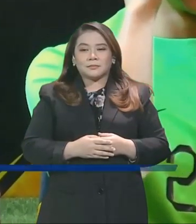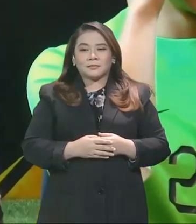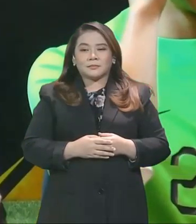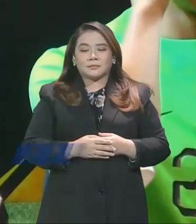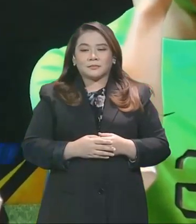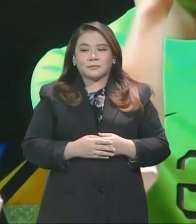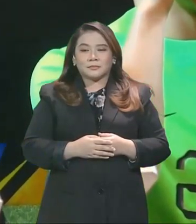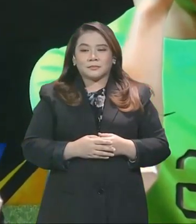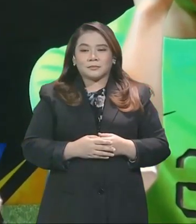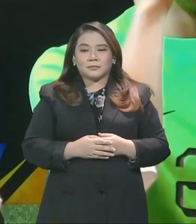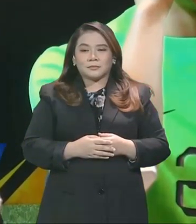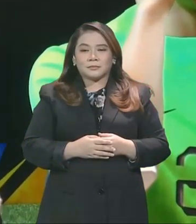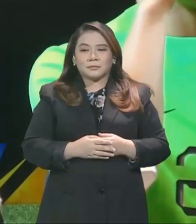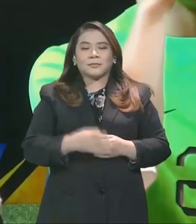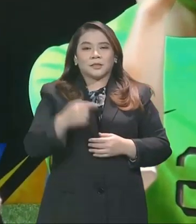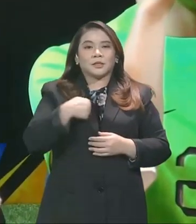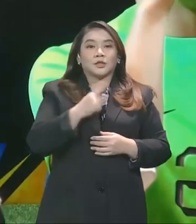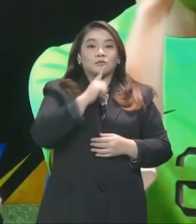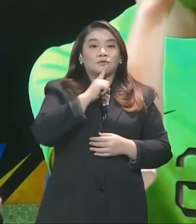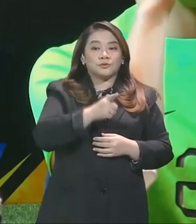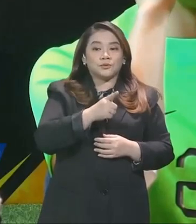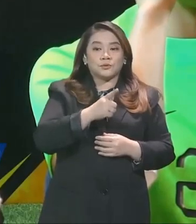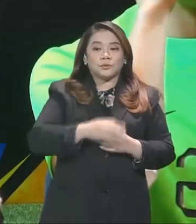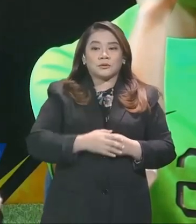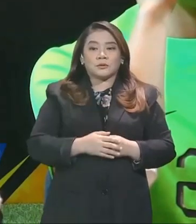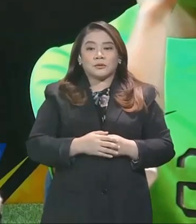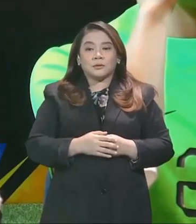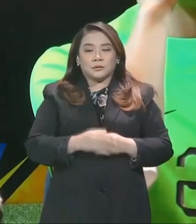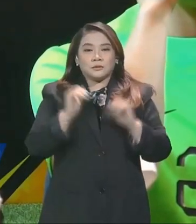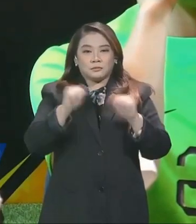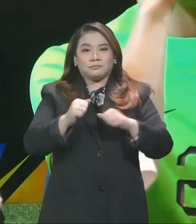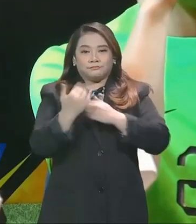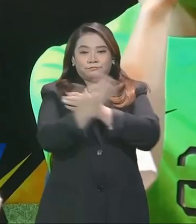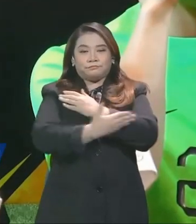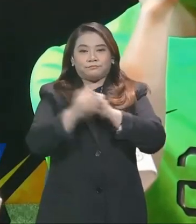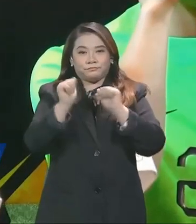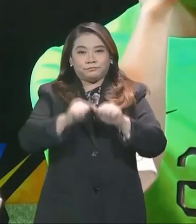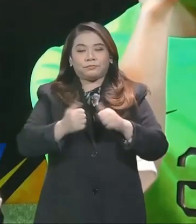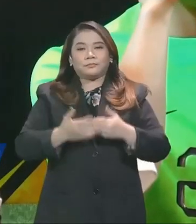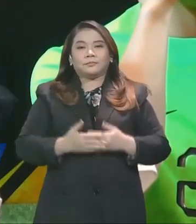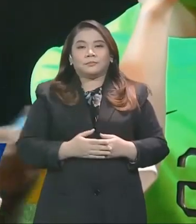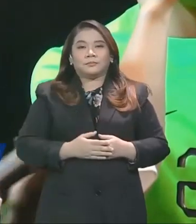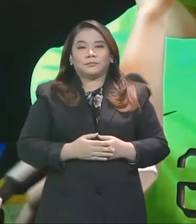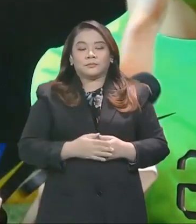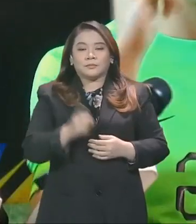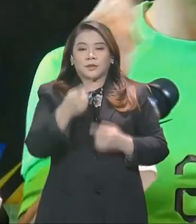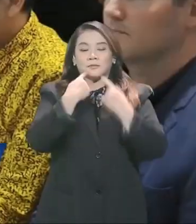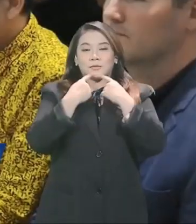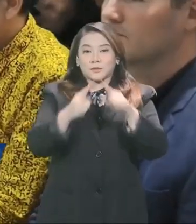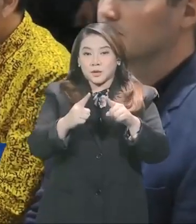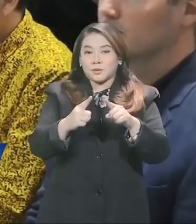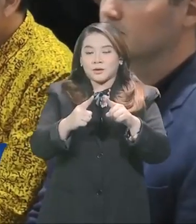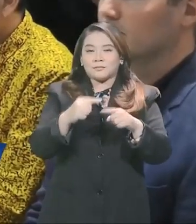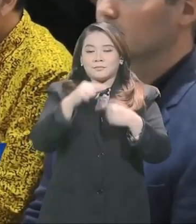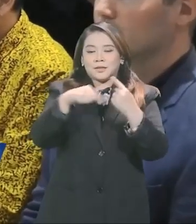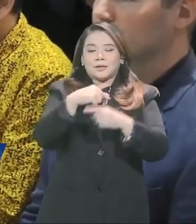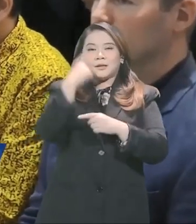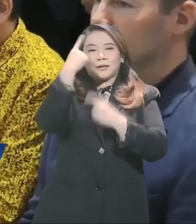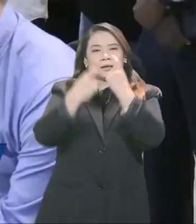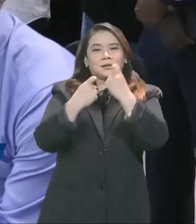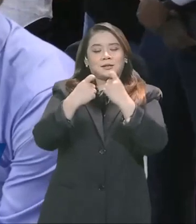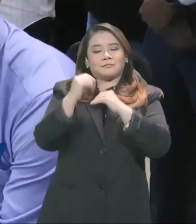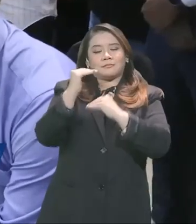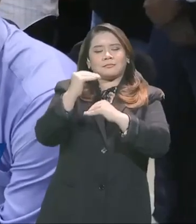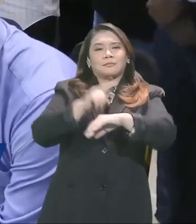us. We sure will make our country proud one day. Beliau menjawab demikian ketika ditanya mengenai